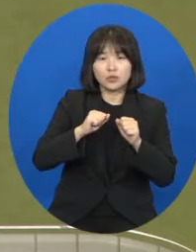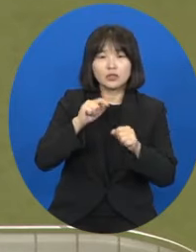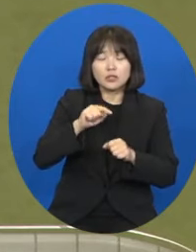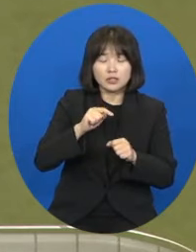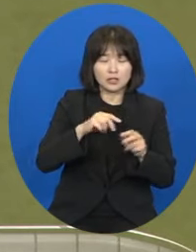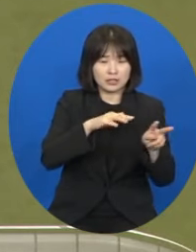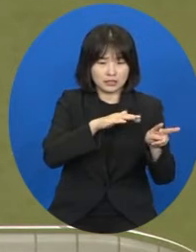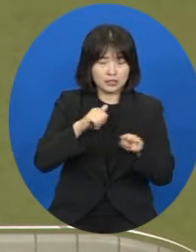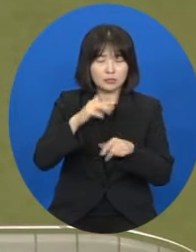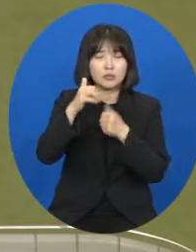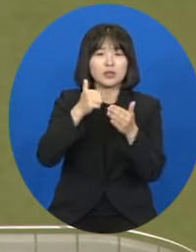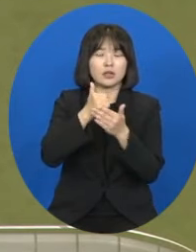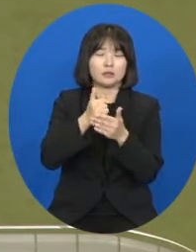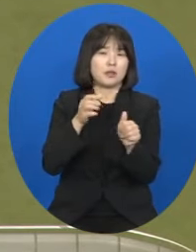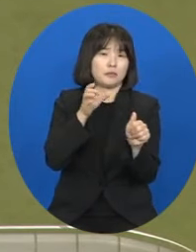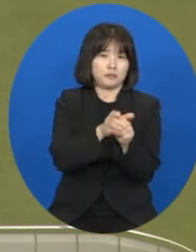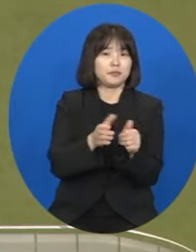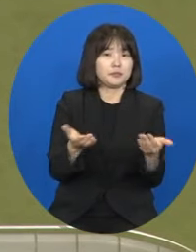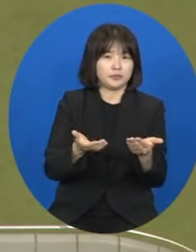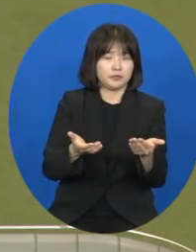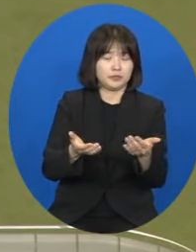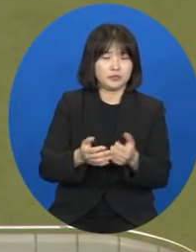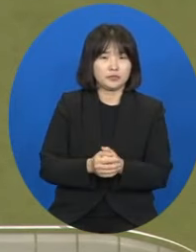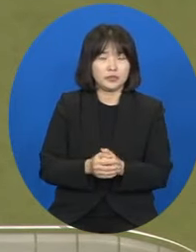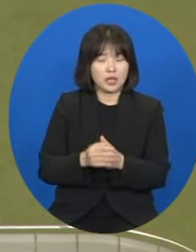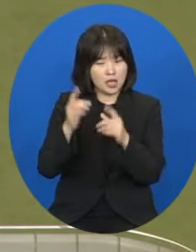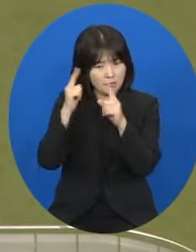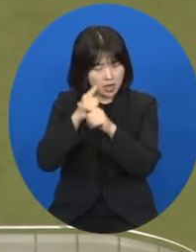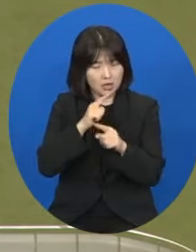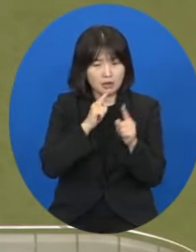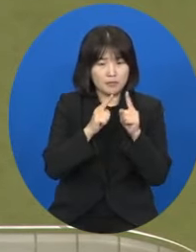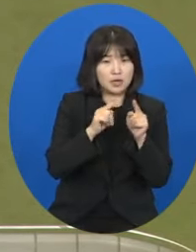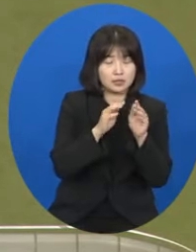매일 말씀 함께 말씀을 또한 묵상하며